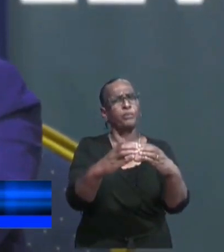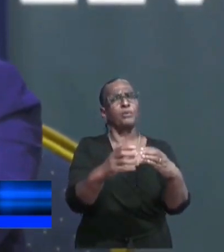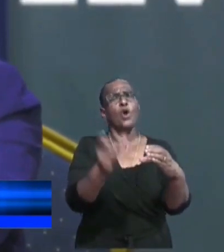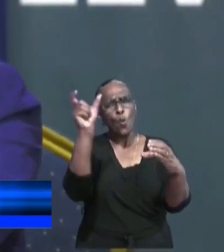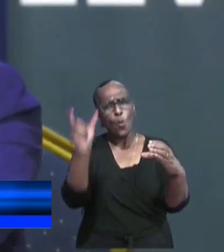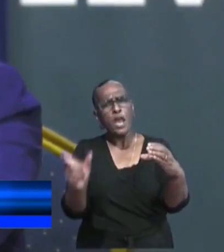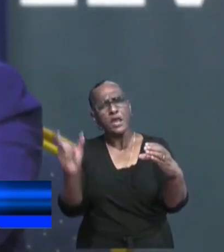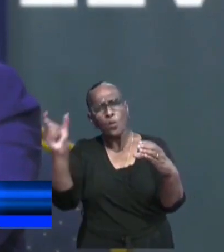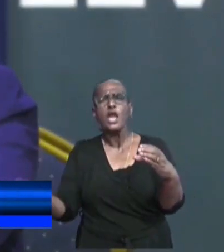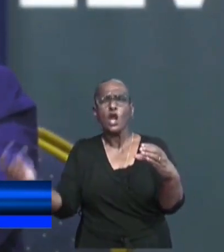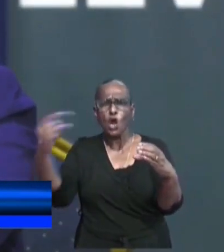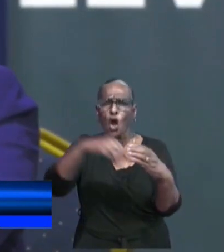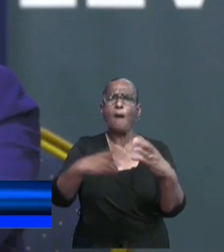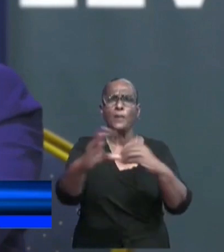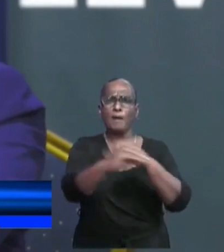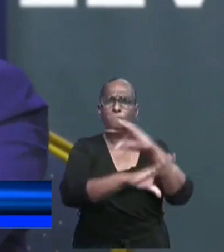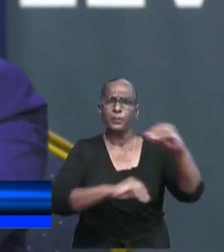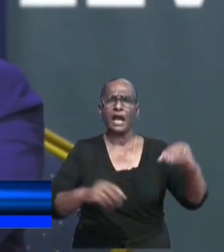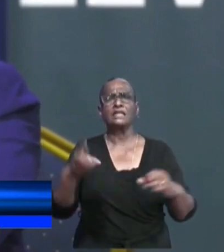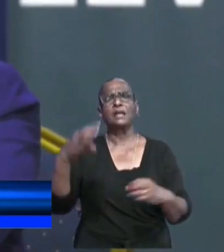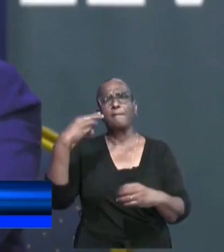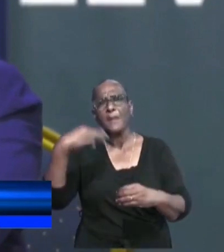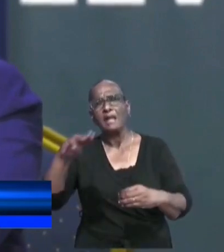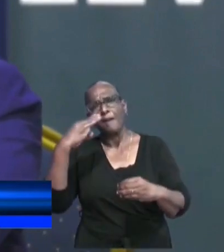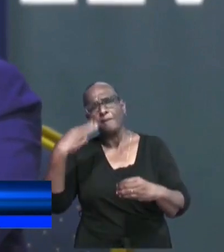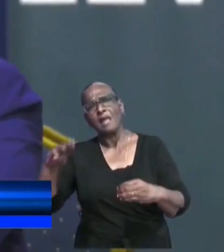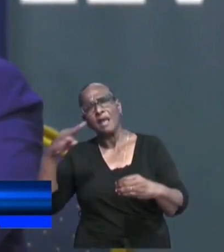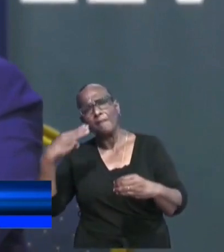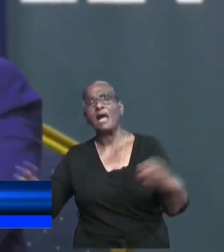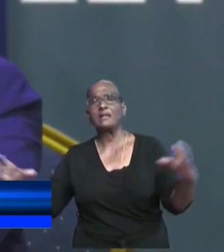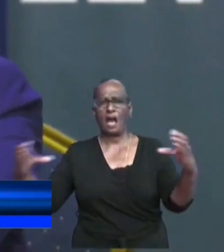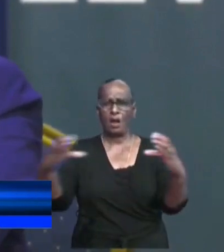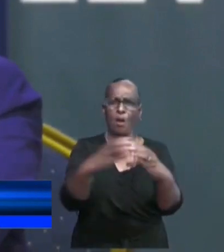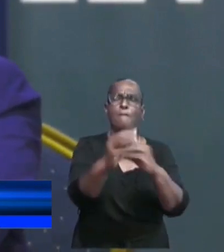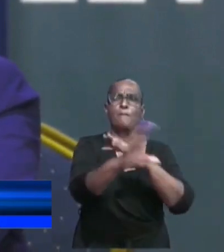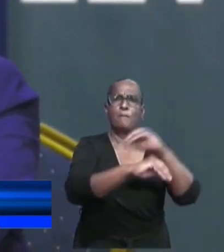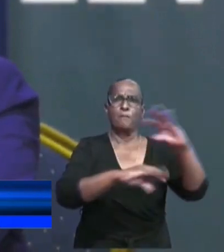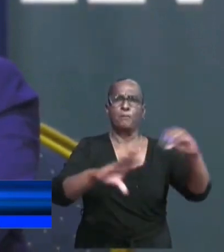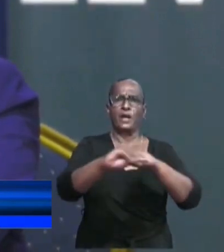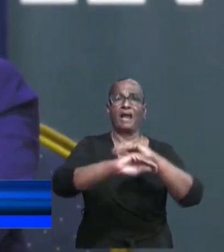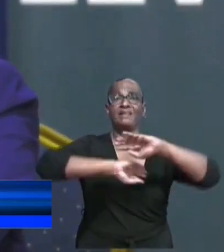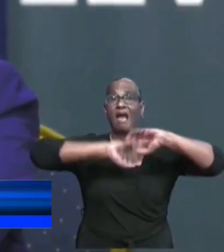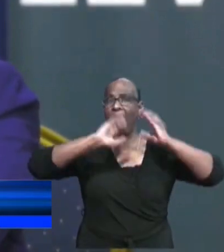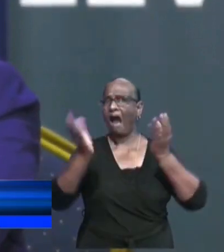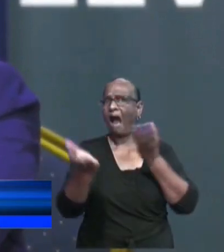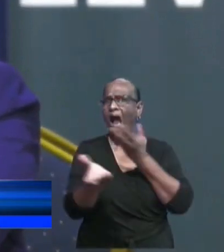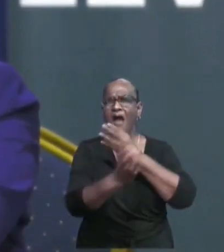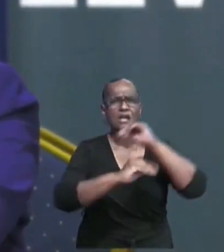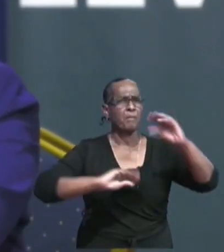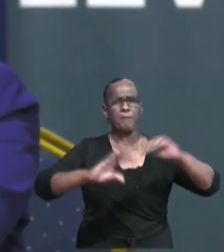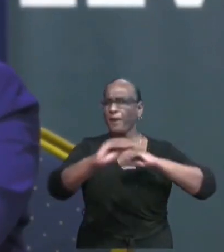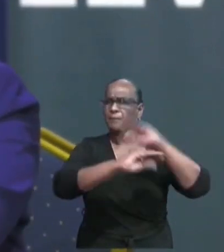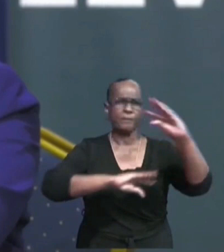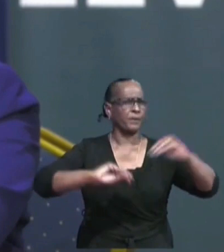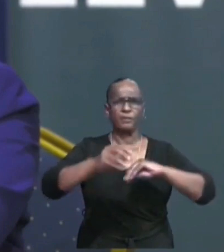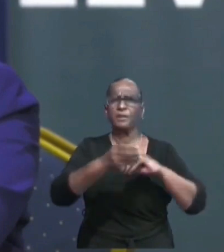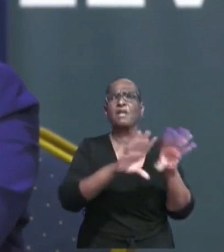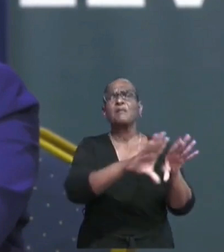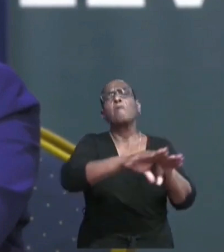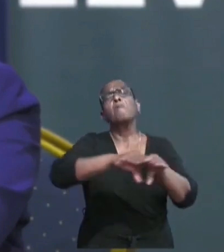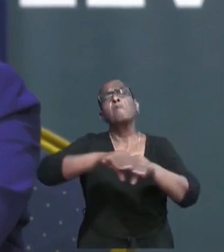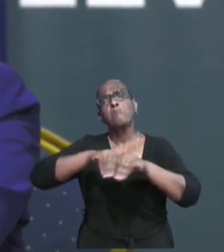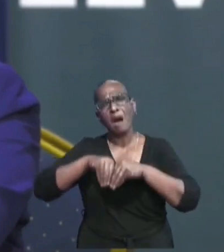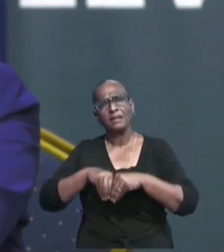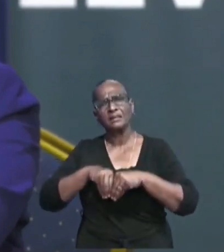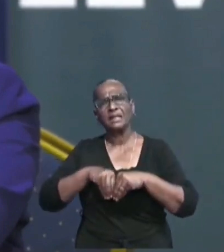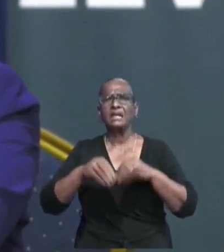wekelijks bij elkaar gaat komen op de maandag. En waarbij we dus alle zaken die te maken hebben met de maatregelen voor wat